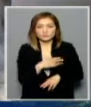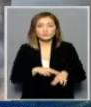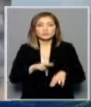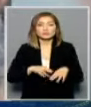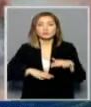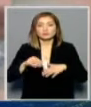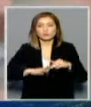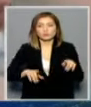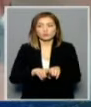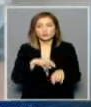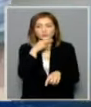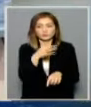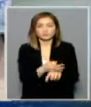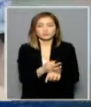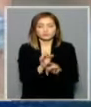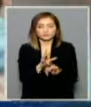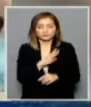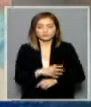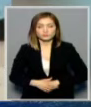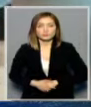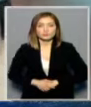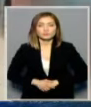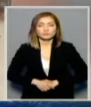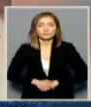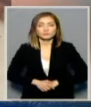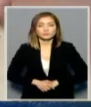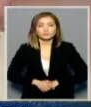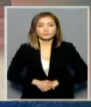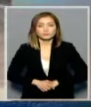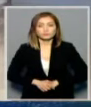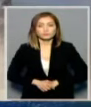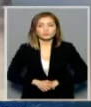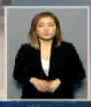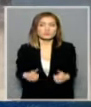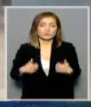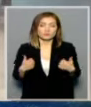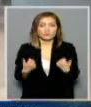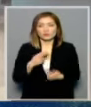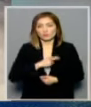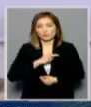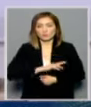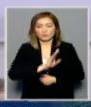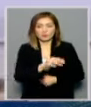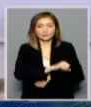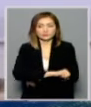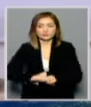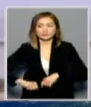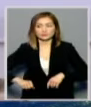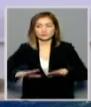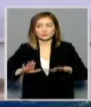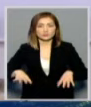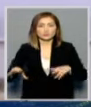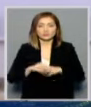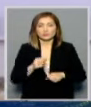Полиция маманы да өз кезегінде жағдайды түсіндіруге тырысты. Ол қазір біздер атқарып жатырмыз. Мына айтып отырмын ғой, границадағы шекарадағы